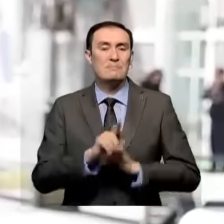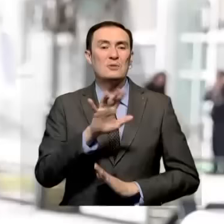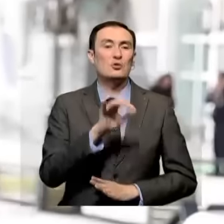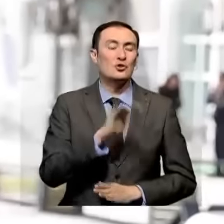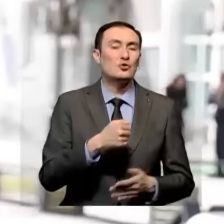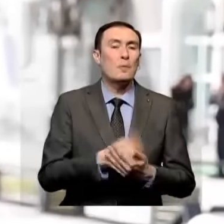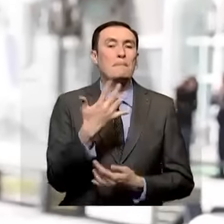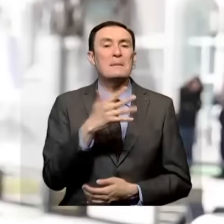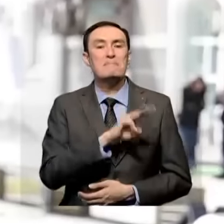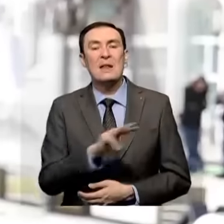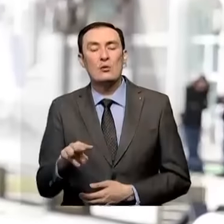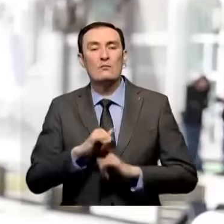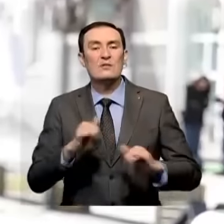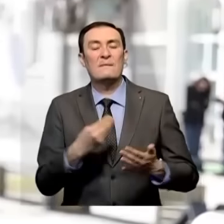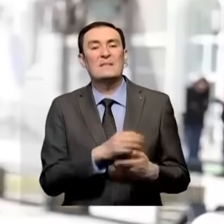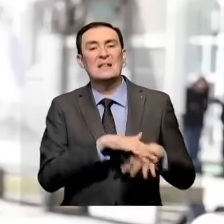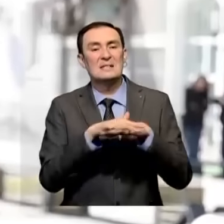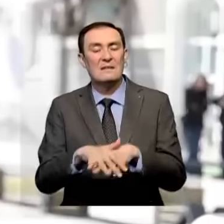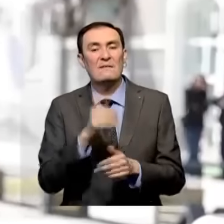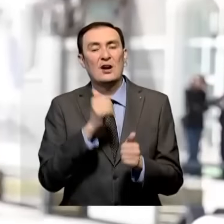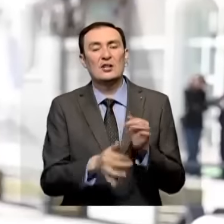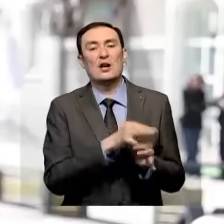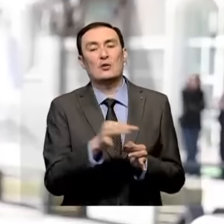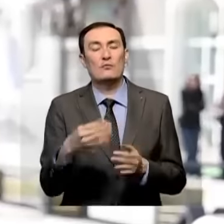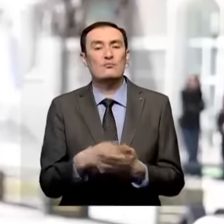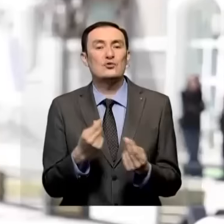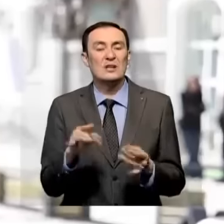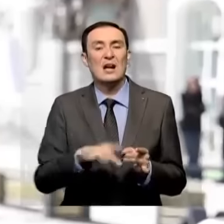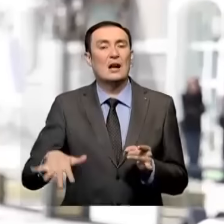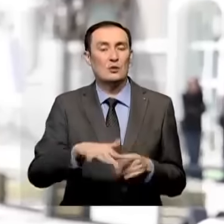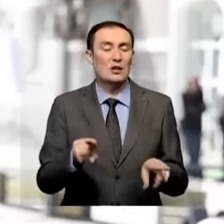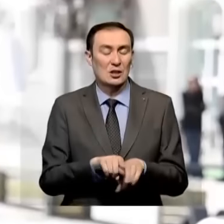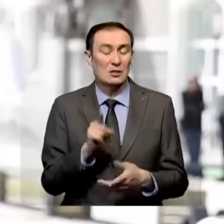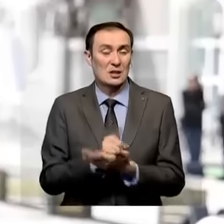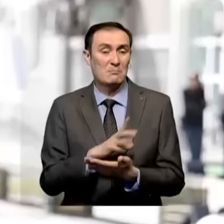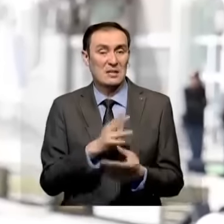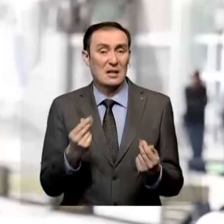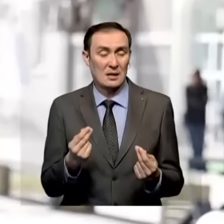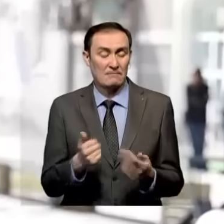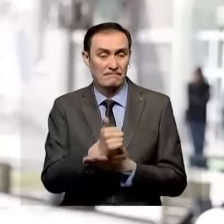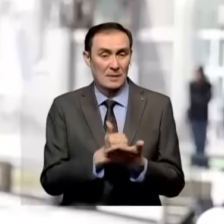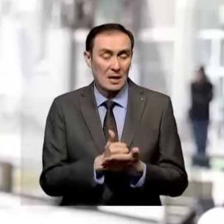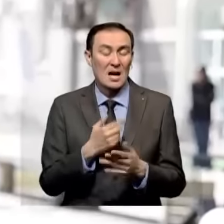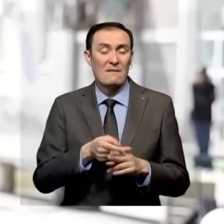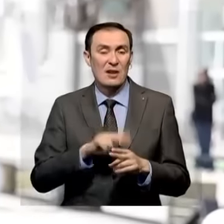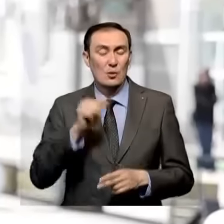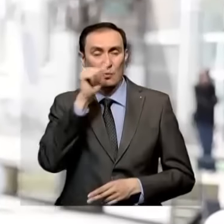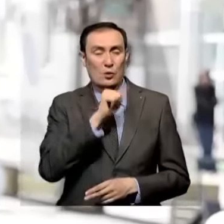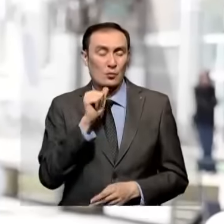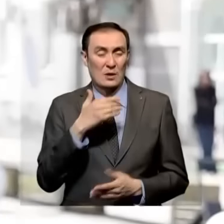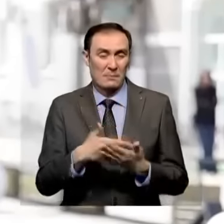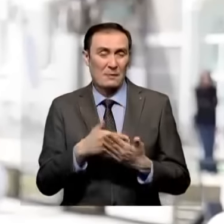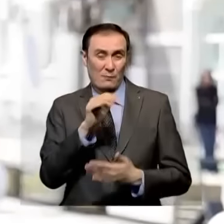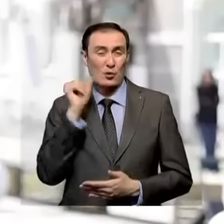5 миллионов увеличить финансирование в районах. То есть в районном бюджете как минимум вот такие деньги должны быть. В этом году мы, если в прошлом